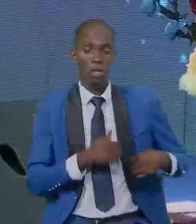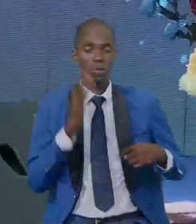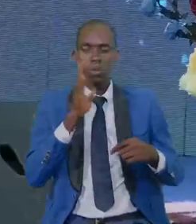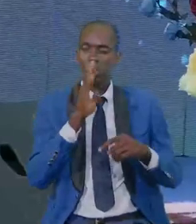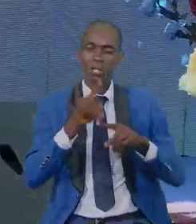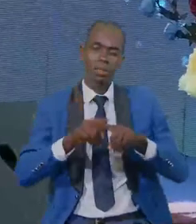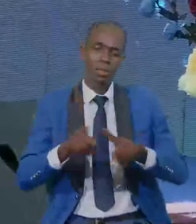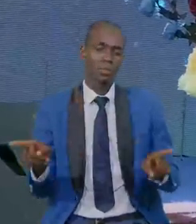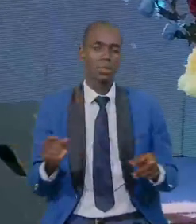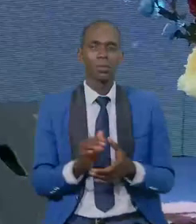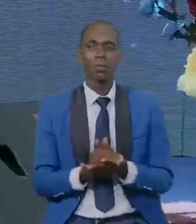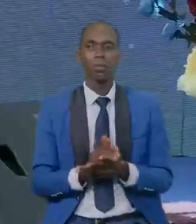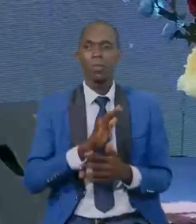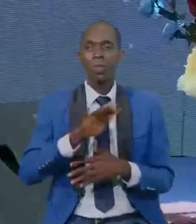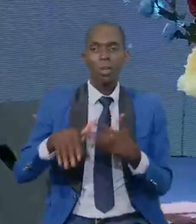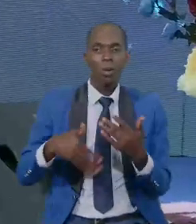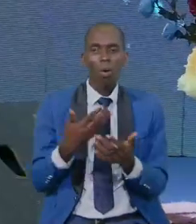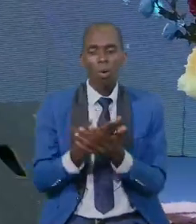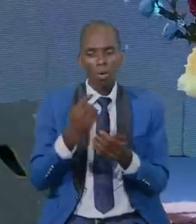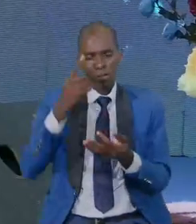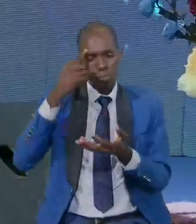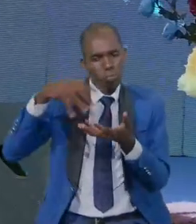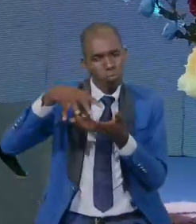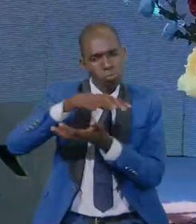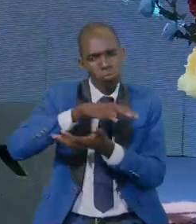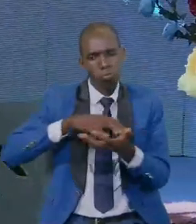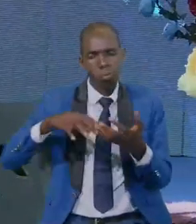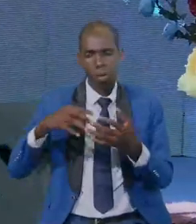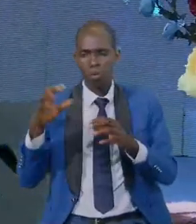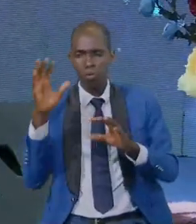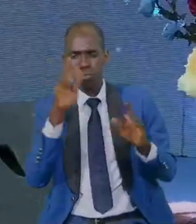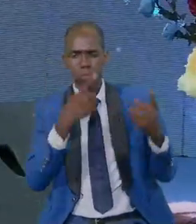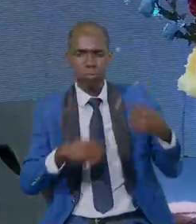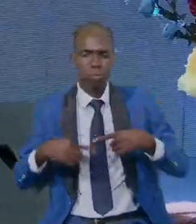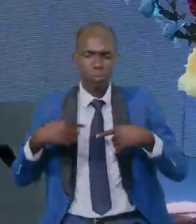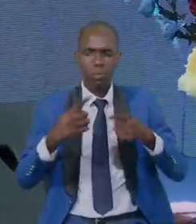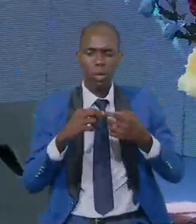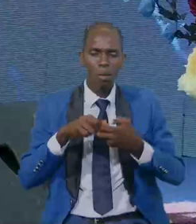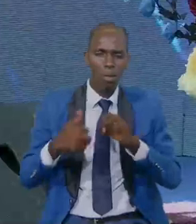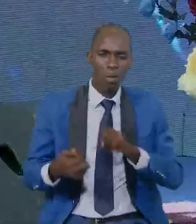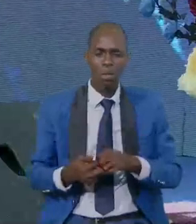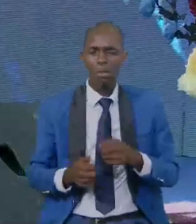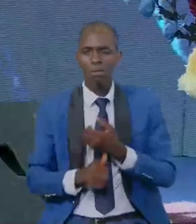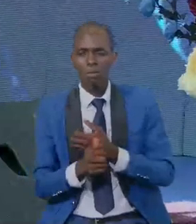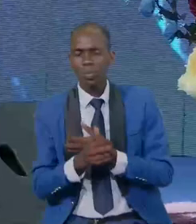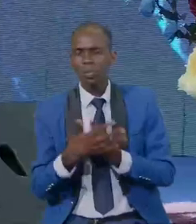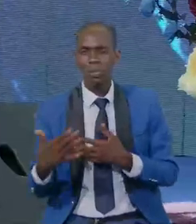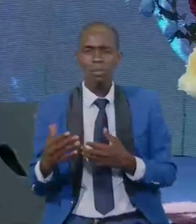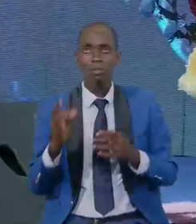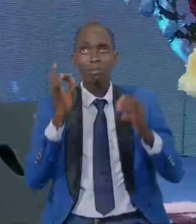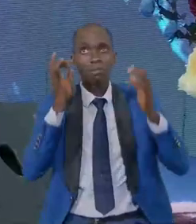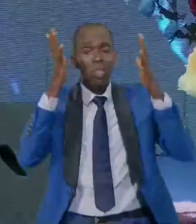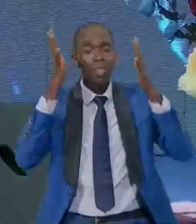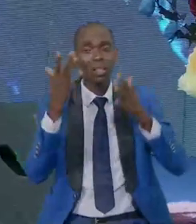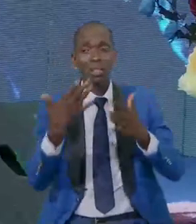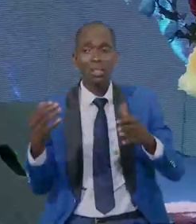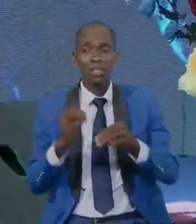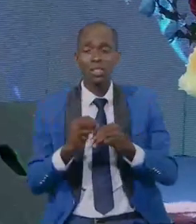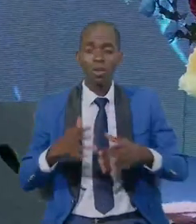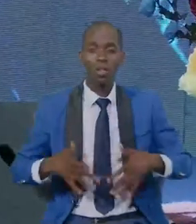sera différent. Confusion and commotion and violence and brutality and cruelty in your